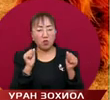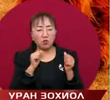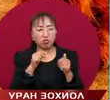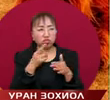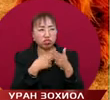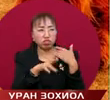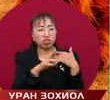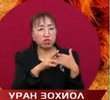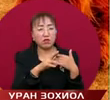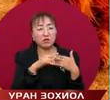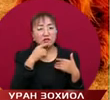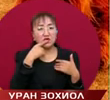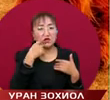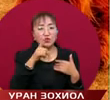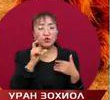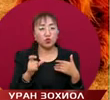бэ?